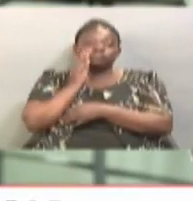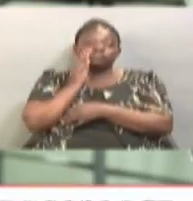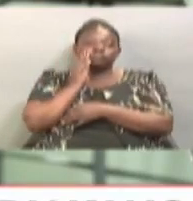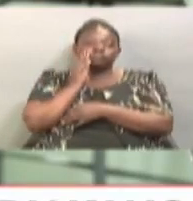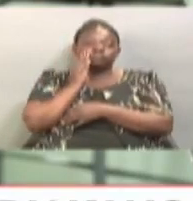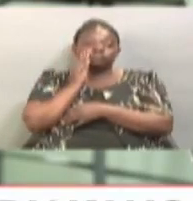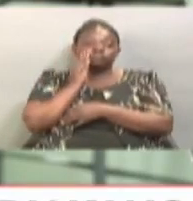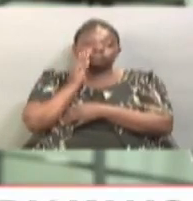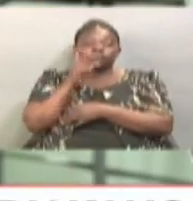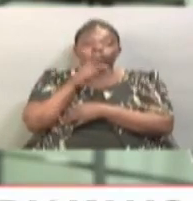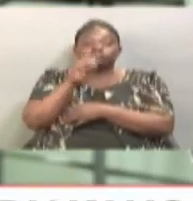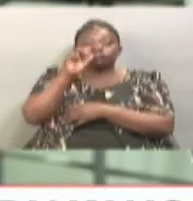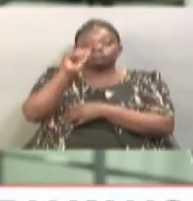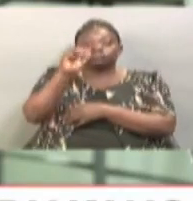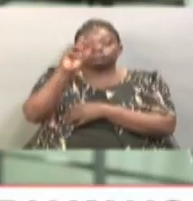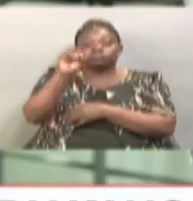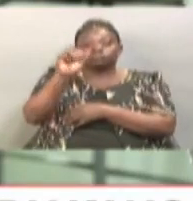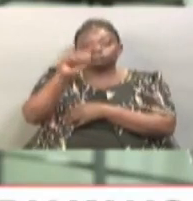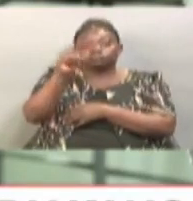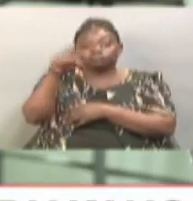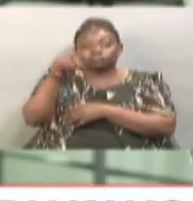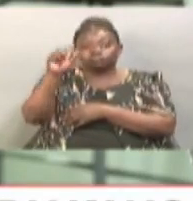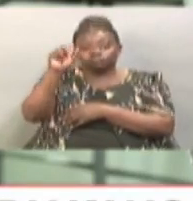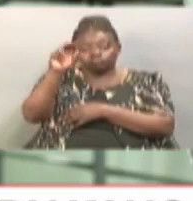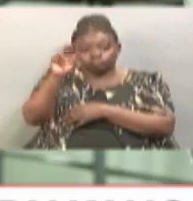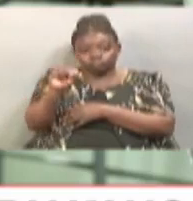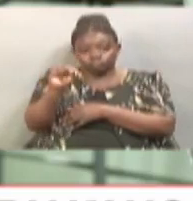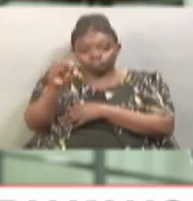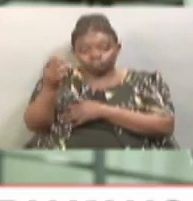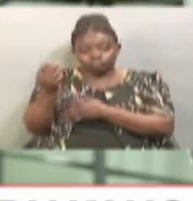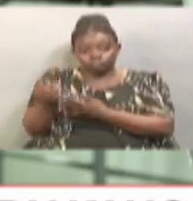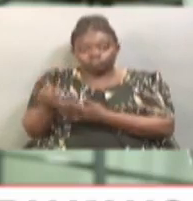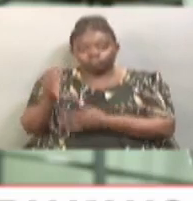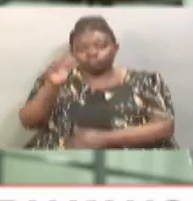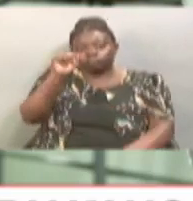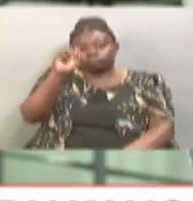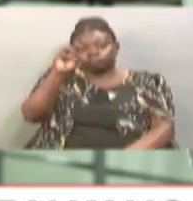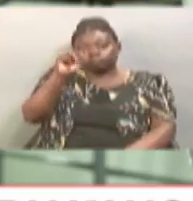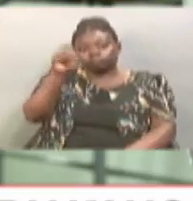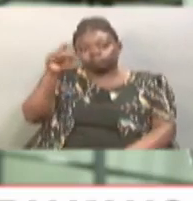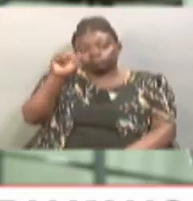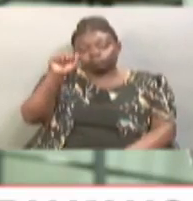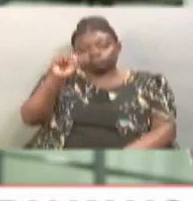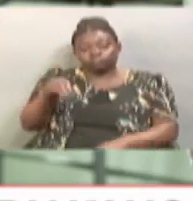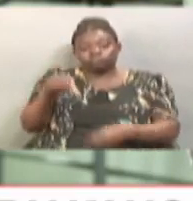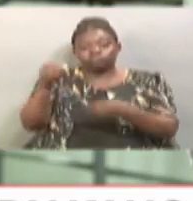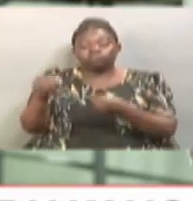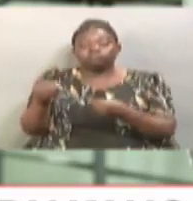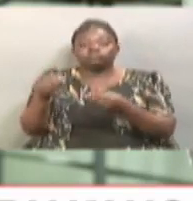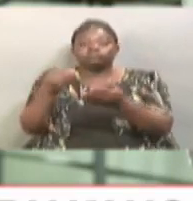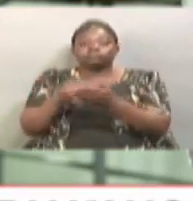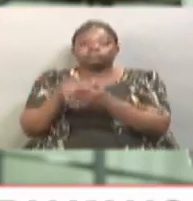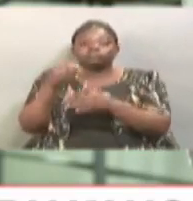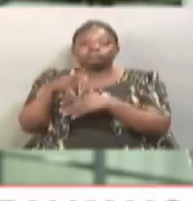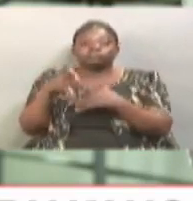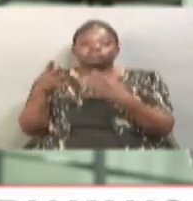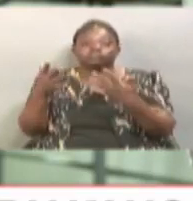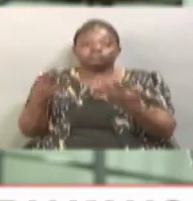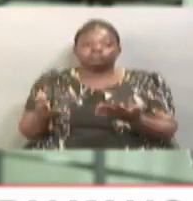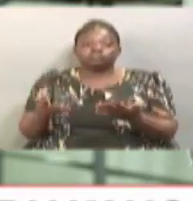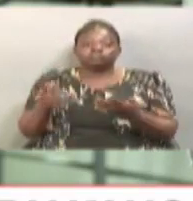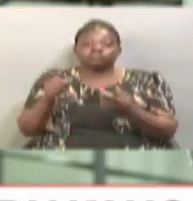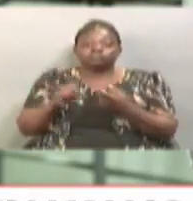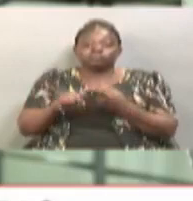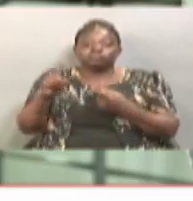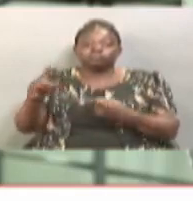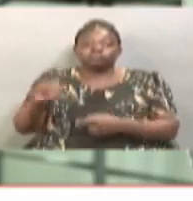omwami bamuyita Amazon yali yali mwami kwamuyita Amazon gwe nawa ssente ezo era nateekingibwa bulungi nnyo ku kisaawe